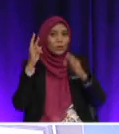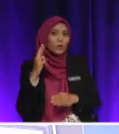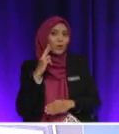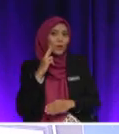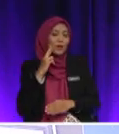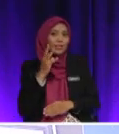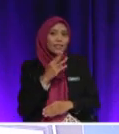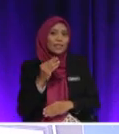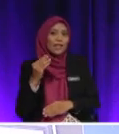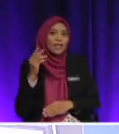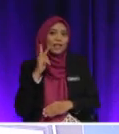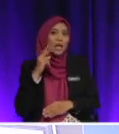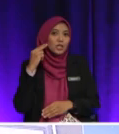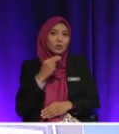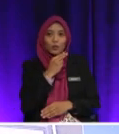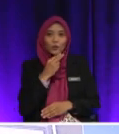ditemani